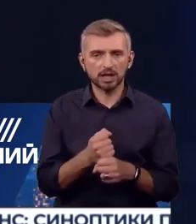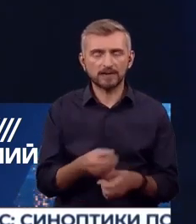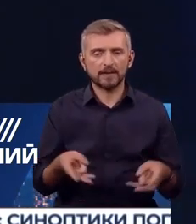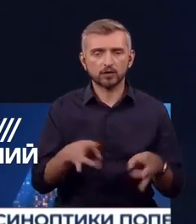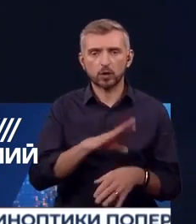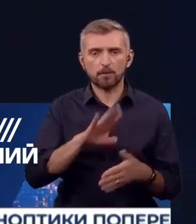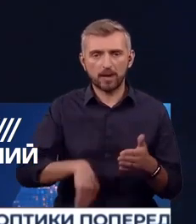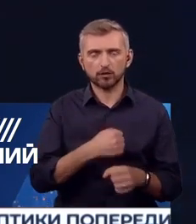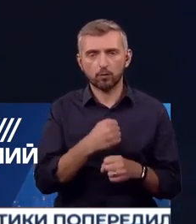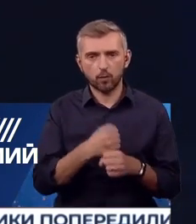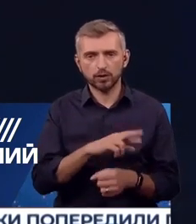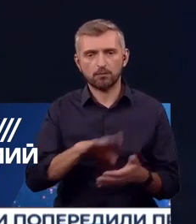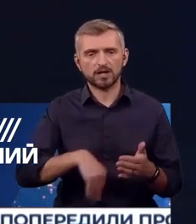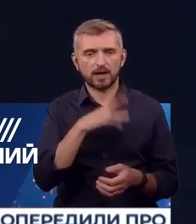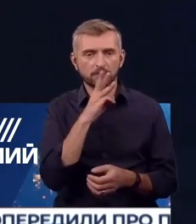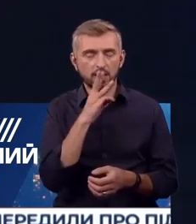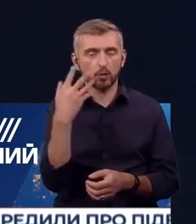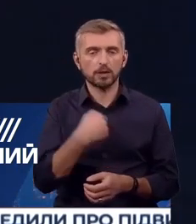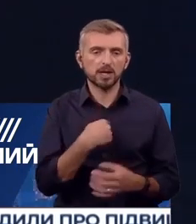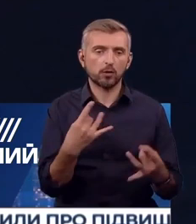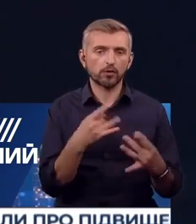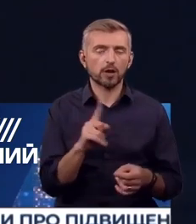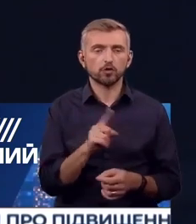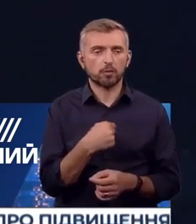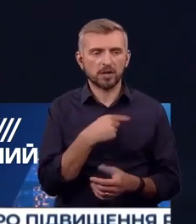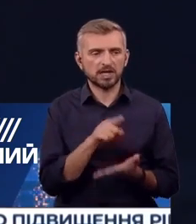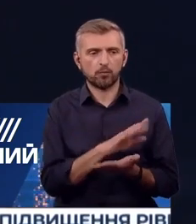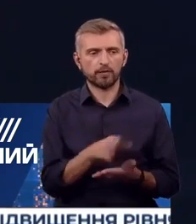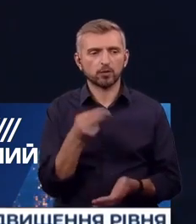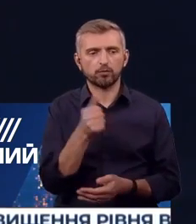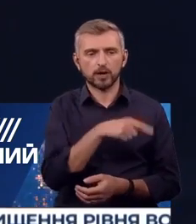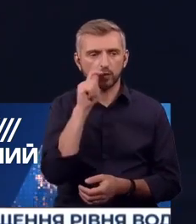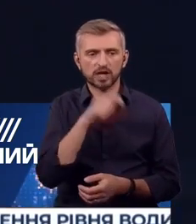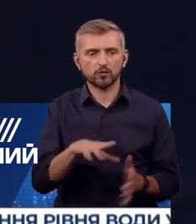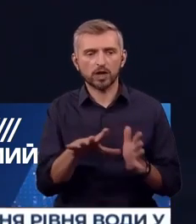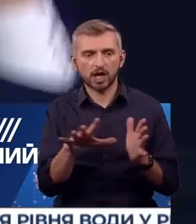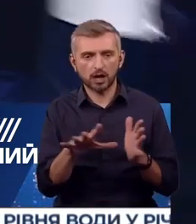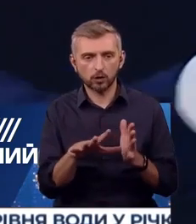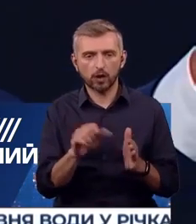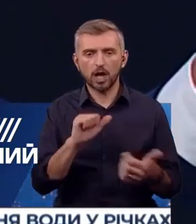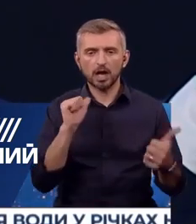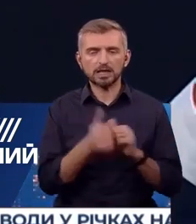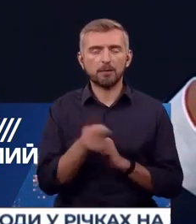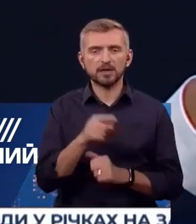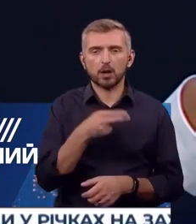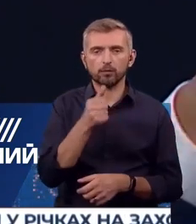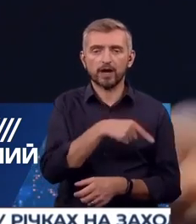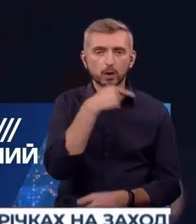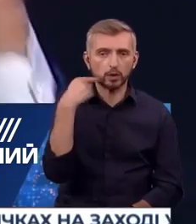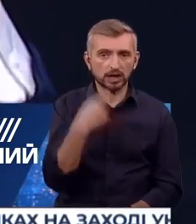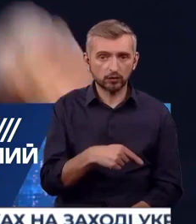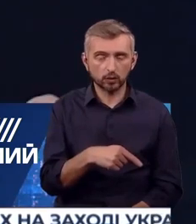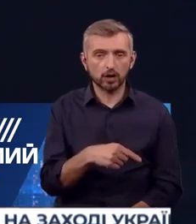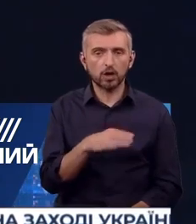залишаються без роботи, без зарплати. І коли мені розказують, що ми не повинні купувати українську енергетику, а замість неї купувати російську,